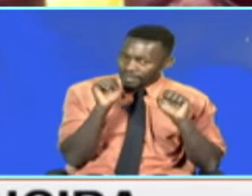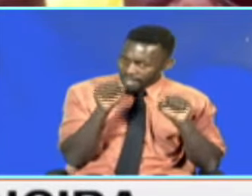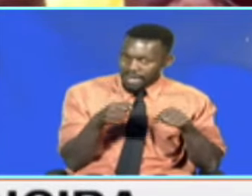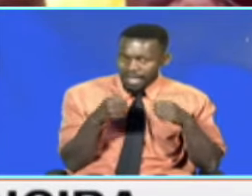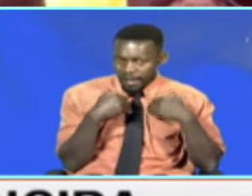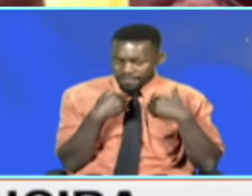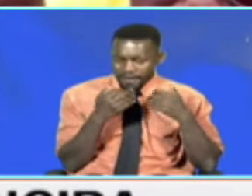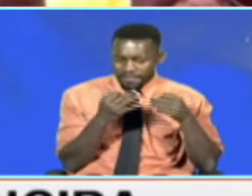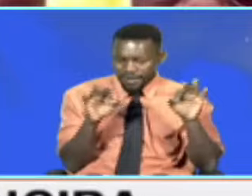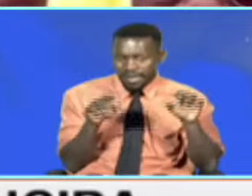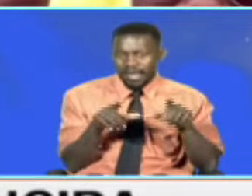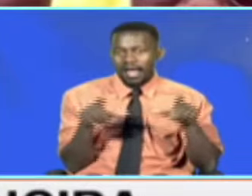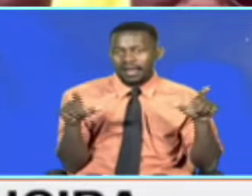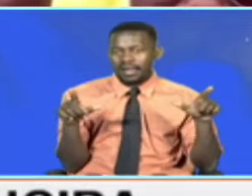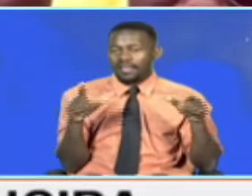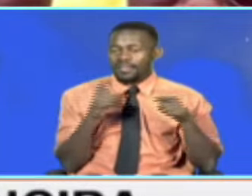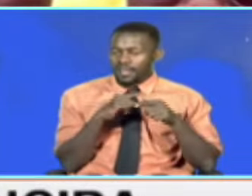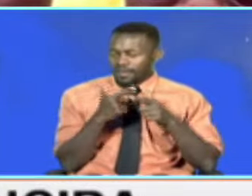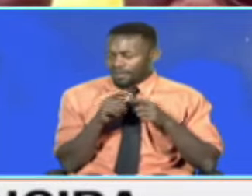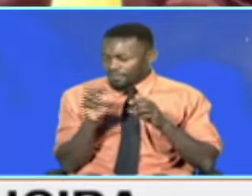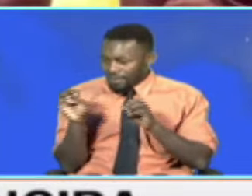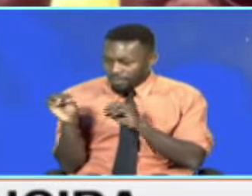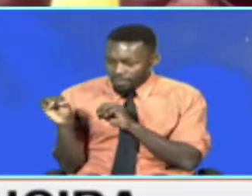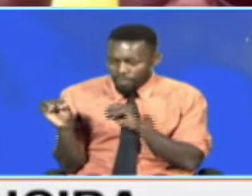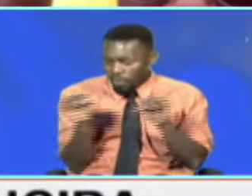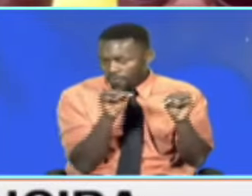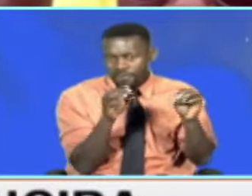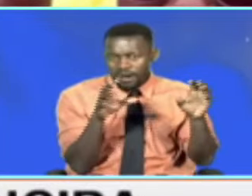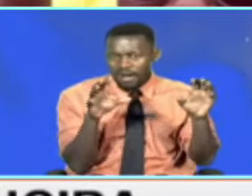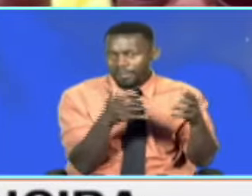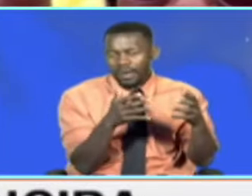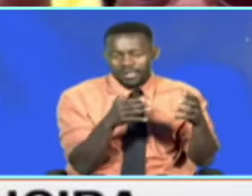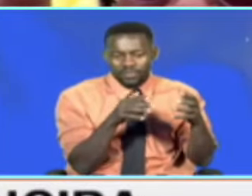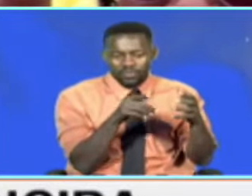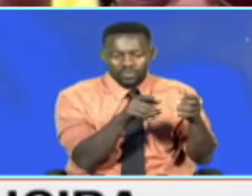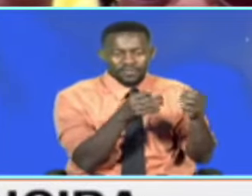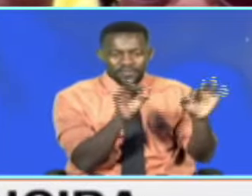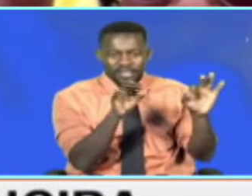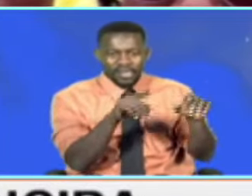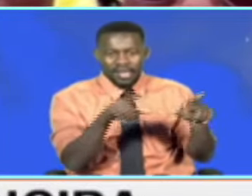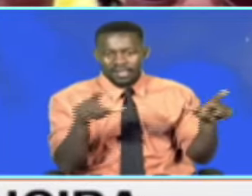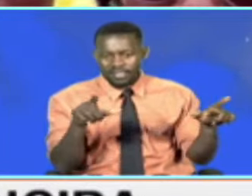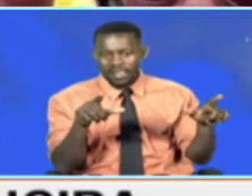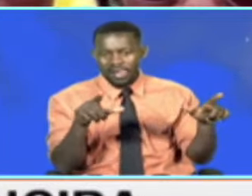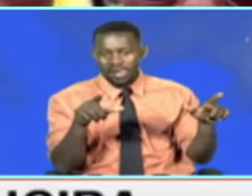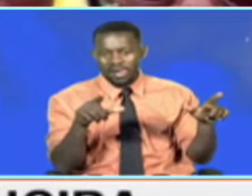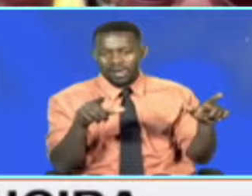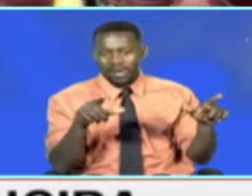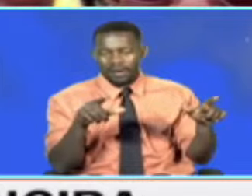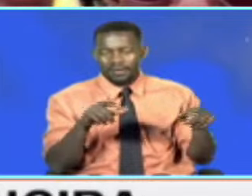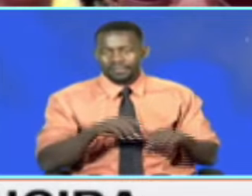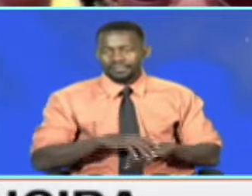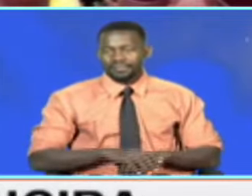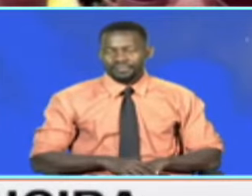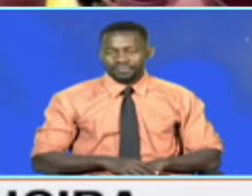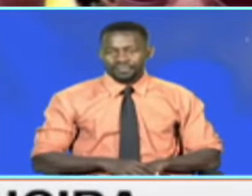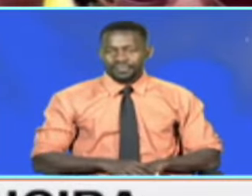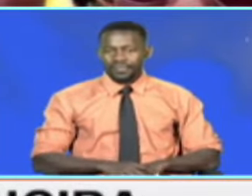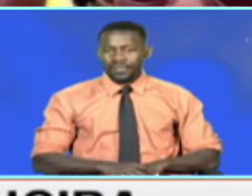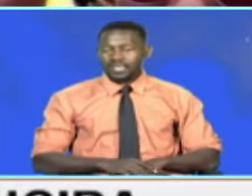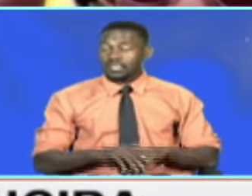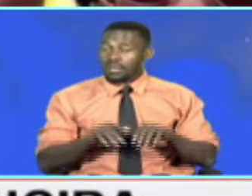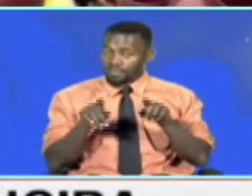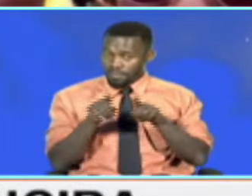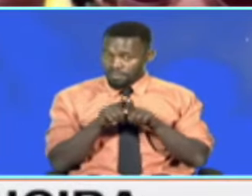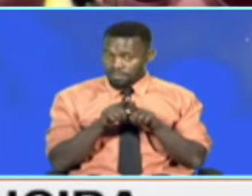land, they vacate their companies to those vacant lands and they exchange. At the same time, it will be so